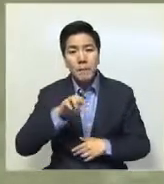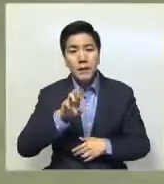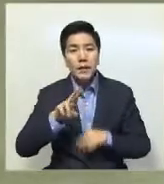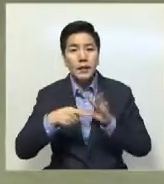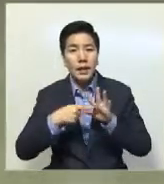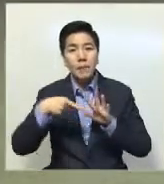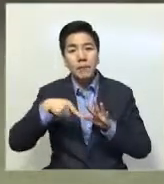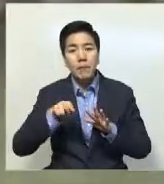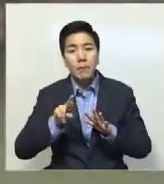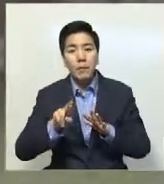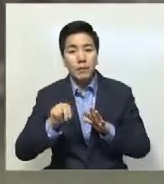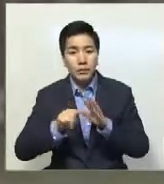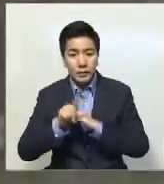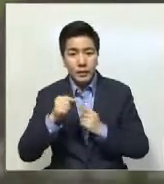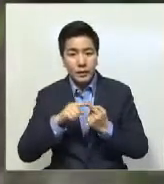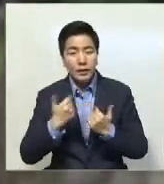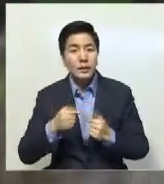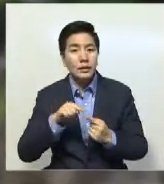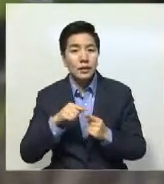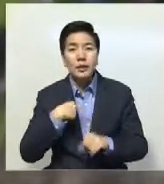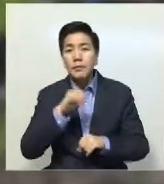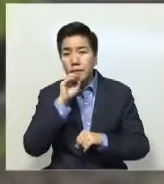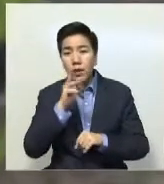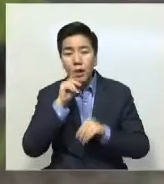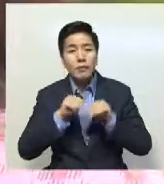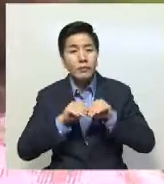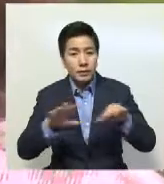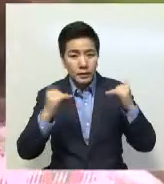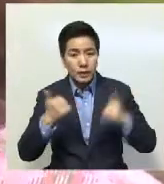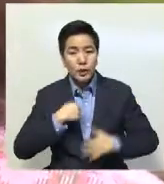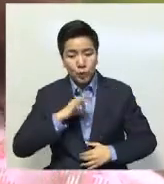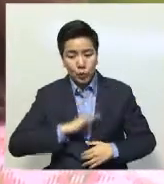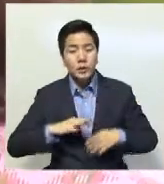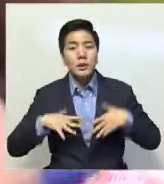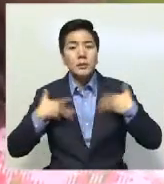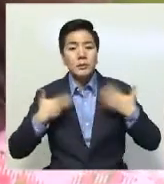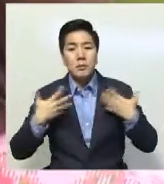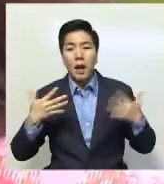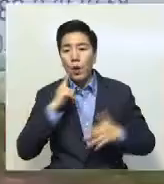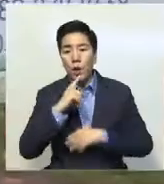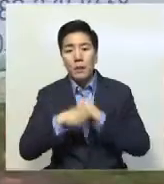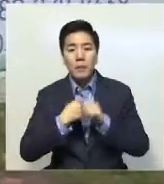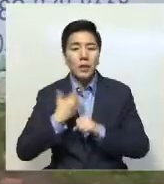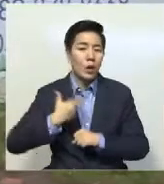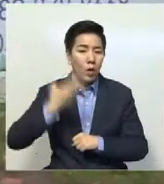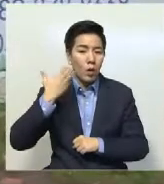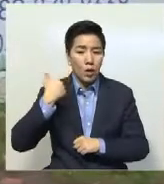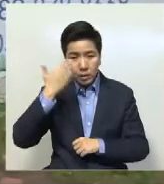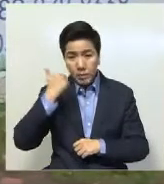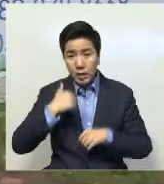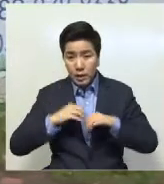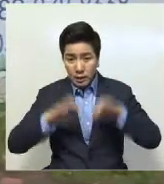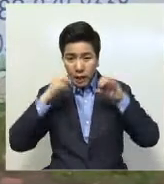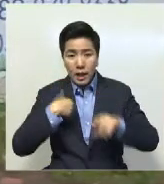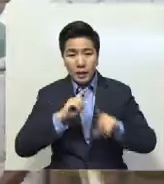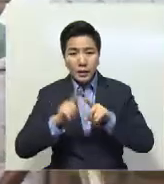ชาวบ้านในพื้นที่ตำบลคลองกระแชงเปิดเผยกับทีมข่าวว่ารู้สึกสบายใจมากกว่าทุกปีที่ผ่านมาเนื่องจากหน่วยงานภาครั